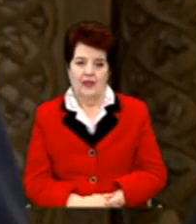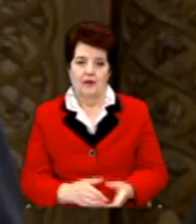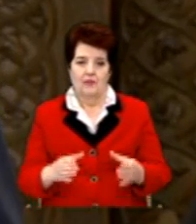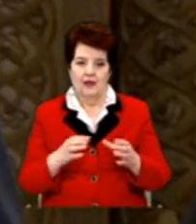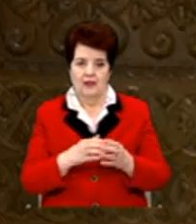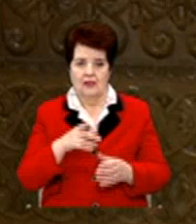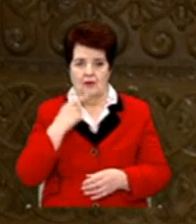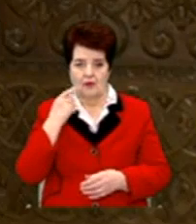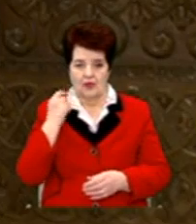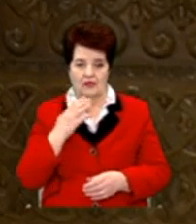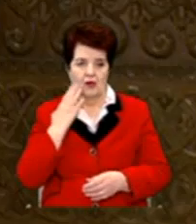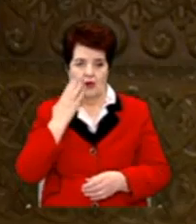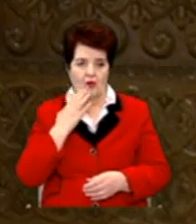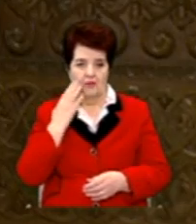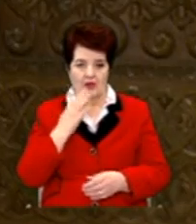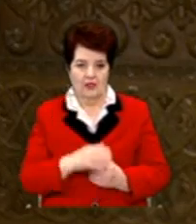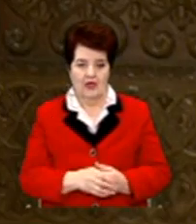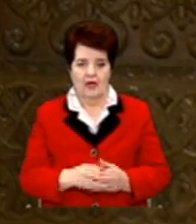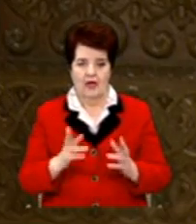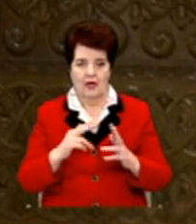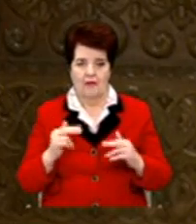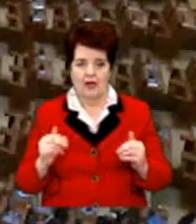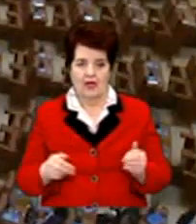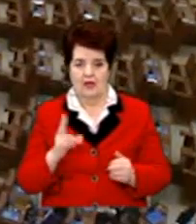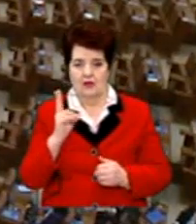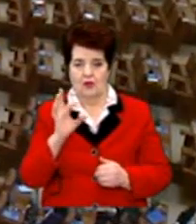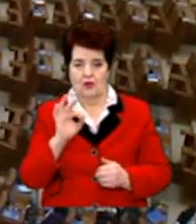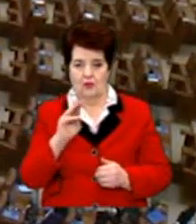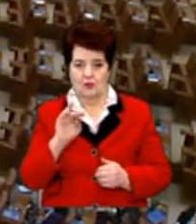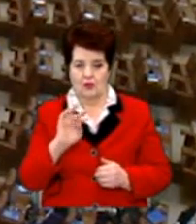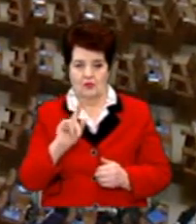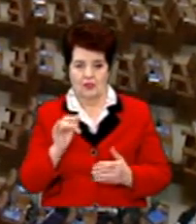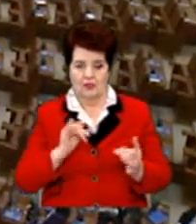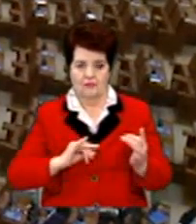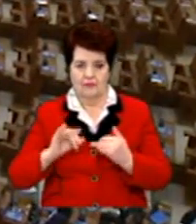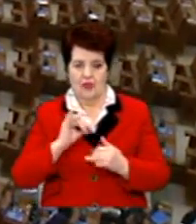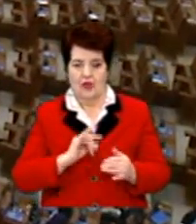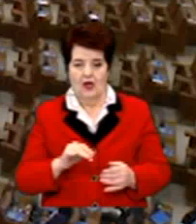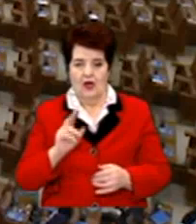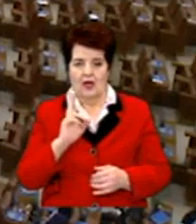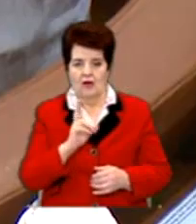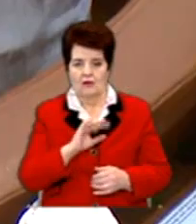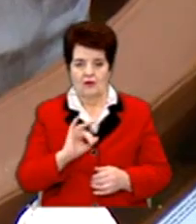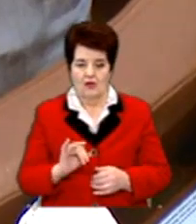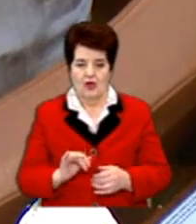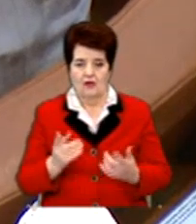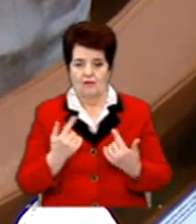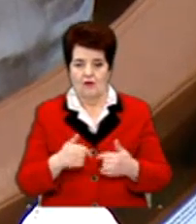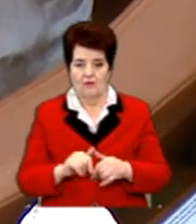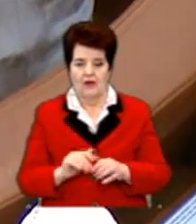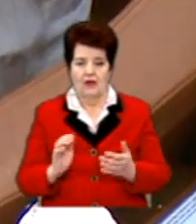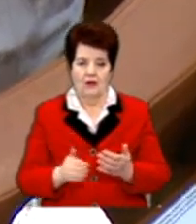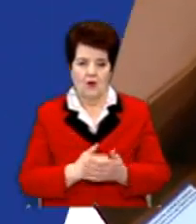Partidele politice din România au mers astăzi la Palatul Cotroceni pentru consultări cu președintele Klaus Iohannis în vederea formării unui nou